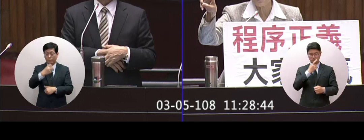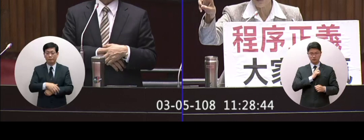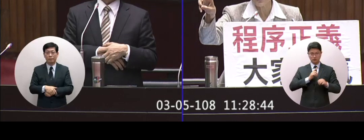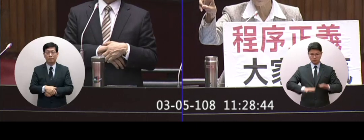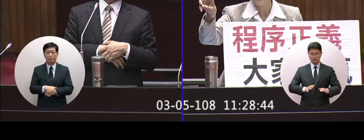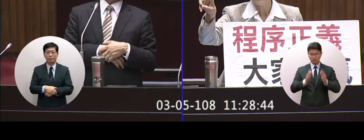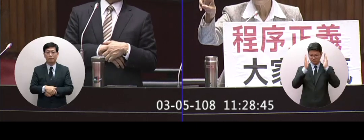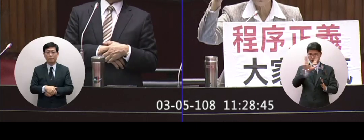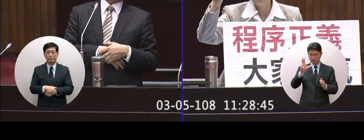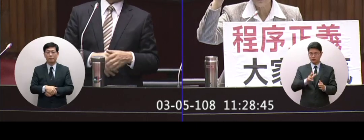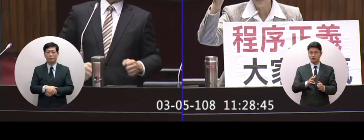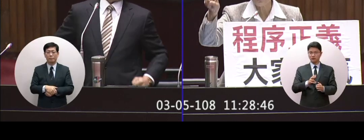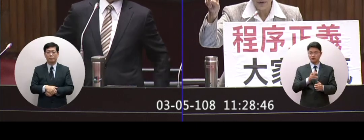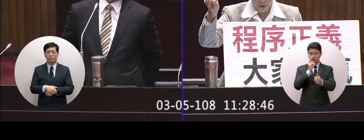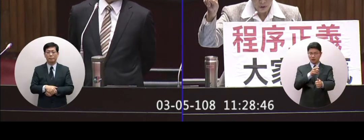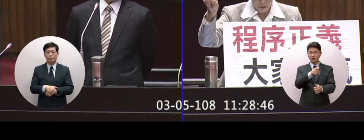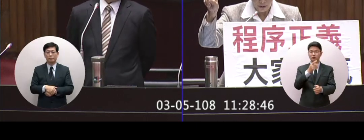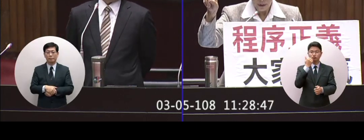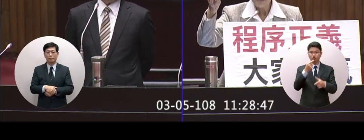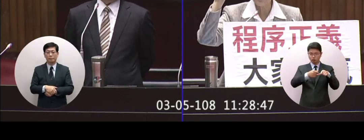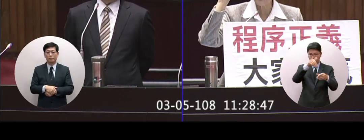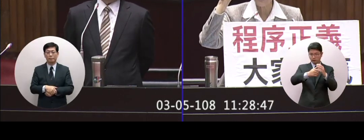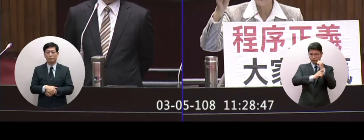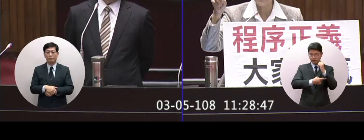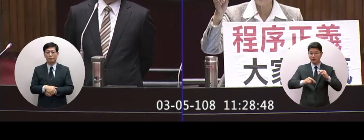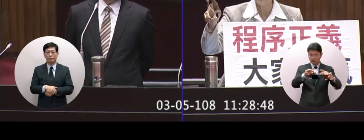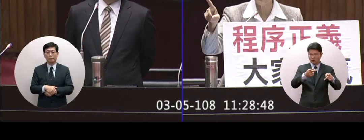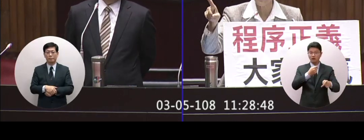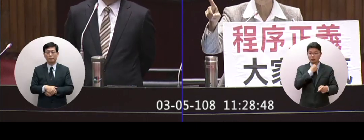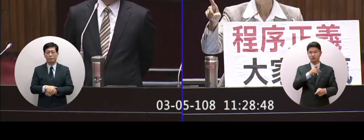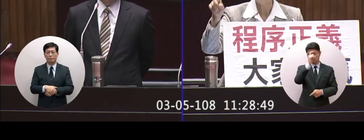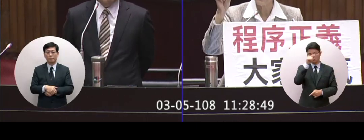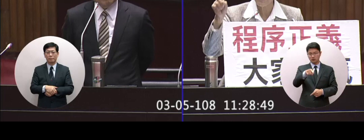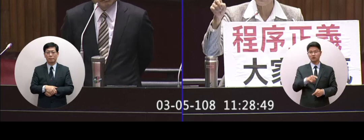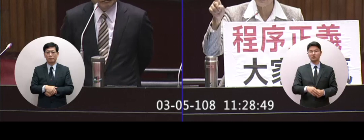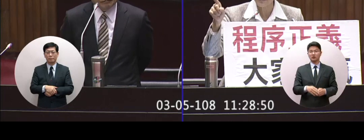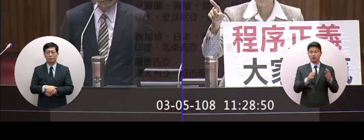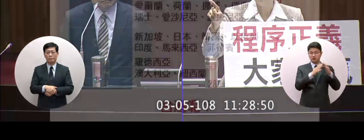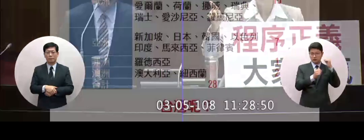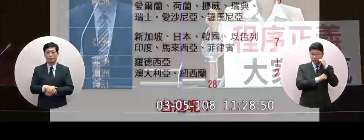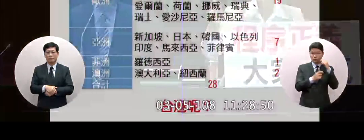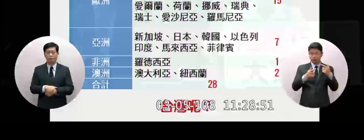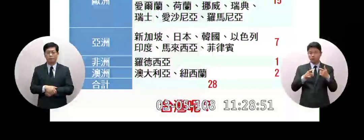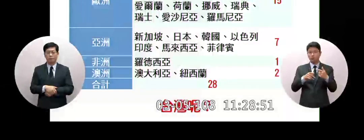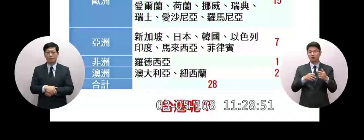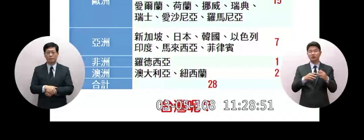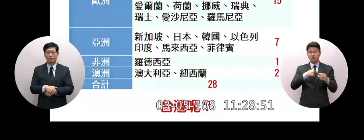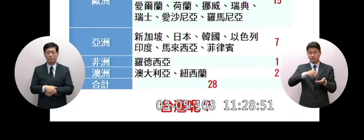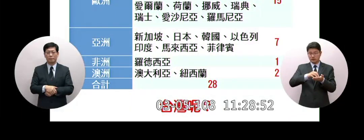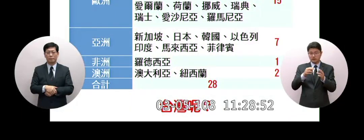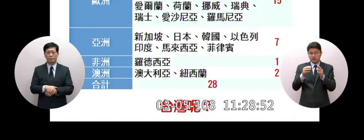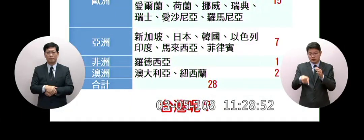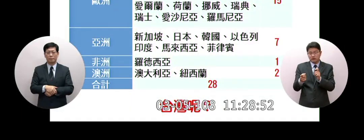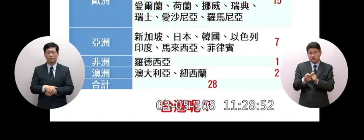正式要求，如果你们要修公投法，请你把不在籍投票把它摆进去，因为这两天我